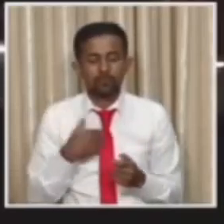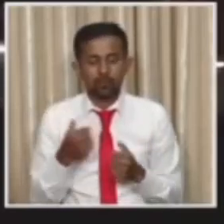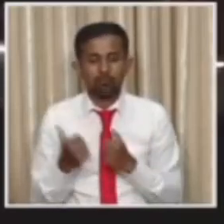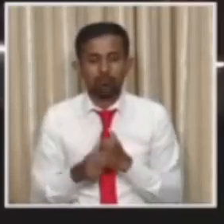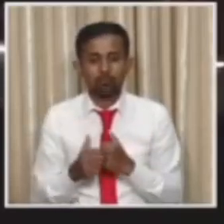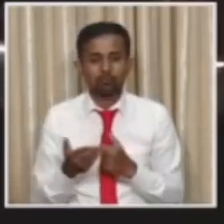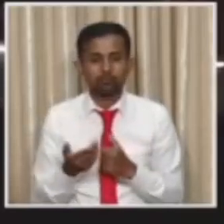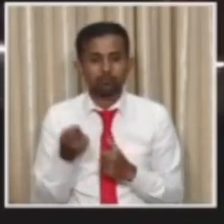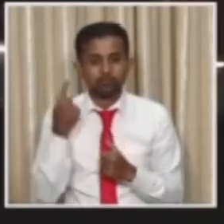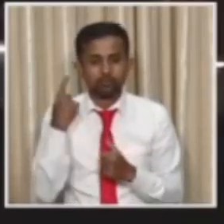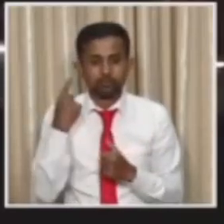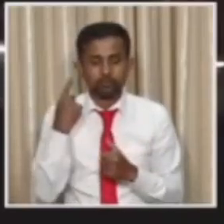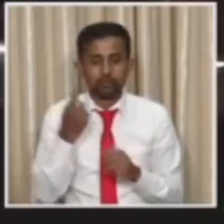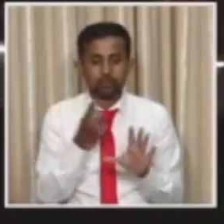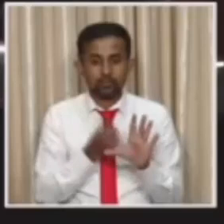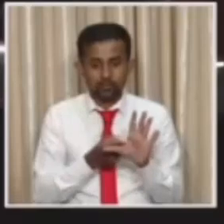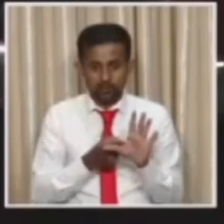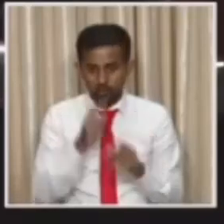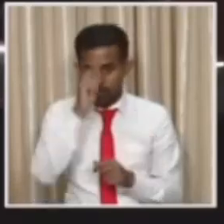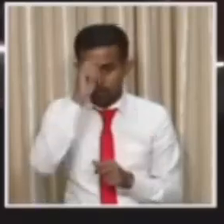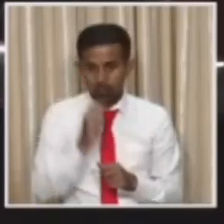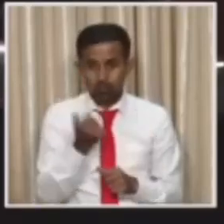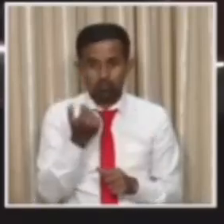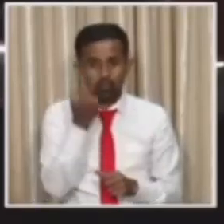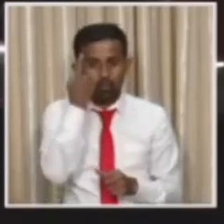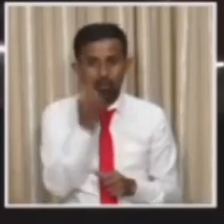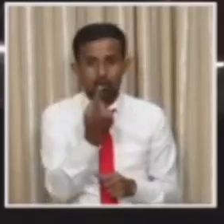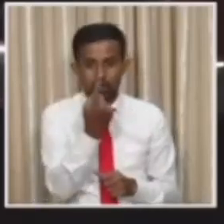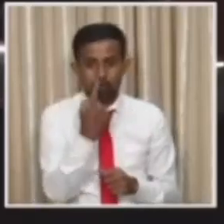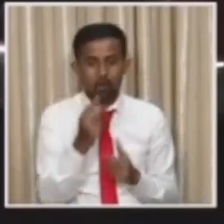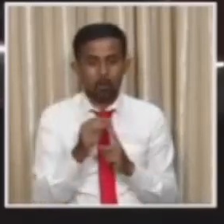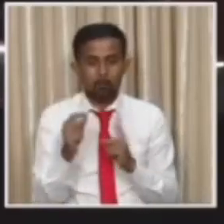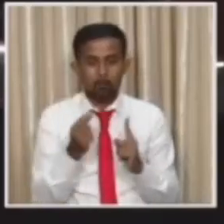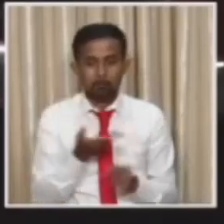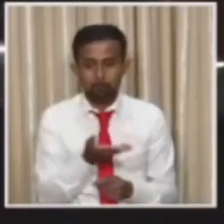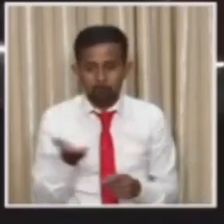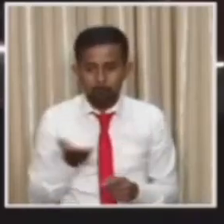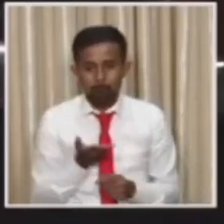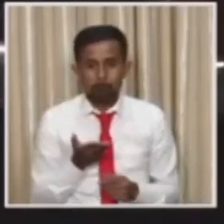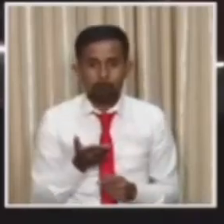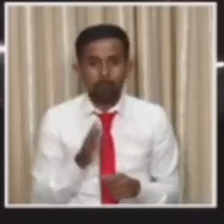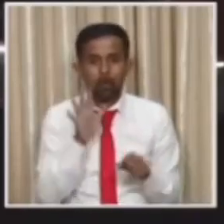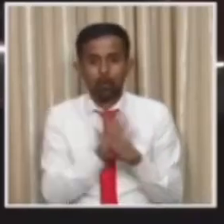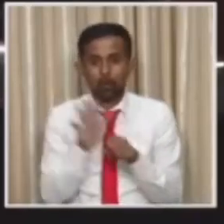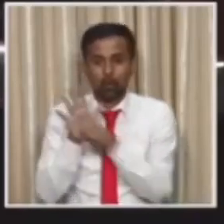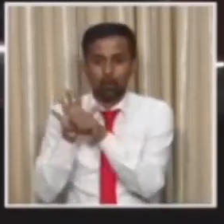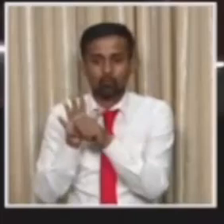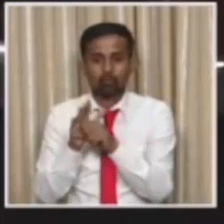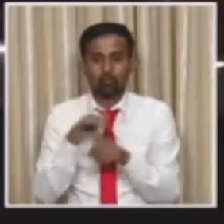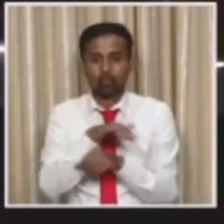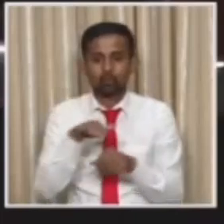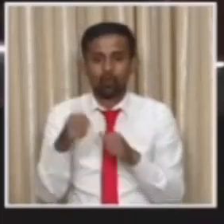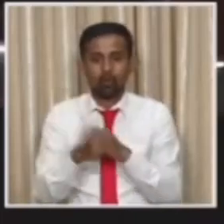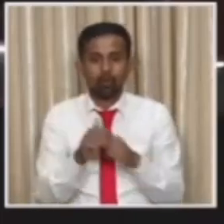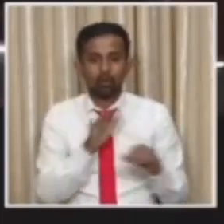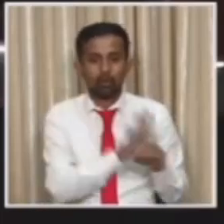ඕනේ ඊයේ අපේ යදමිනි ගුණවර්ධන ගරු මන්ත්‍රීතුමා හොඳ යෝජනාවක් කරා පාර්ලිමේන්තුවට ඒ යෝජනාව තමයි උනබට ආශ්‍රිත නිෂ්පාදන